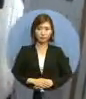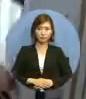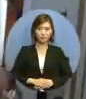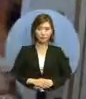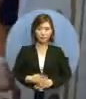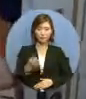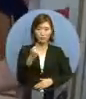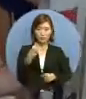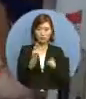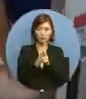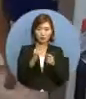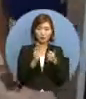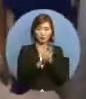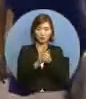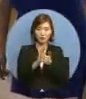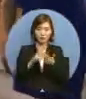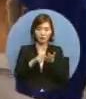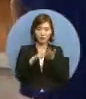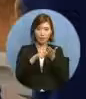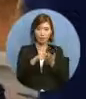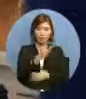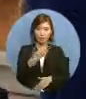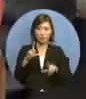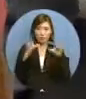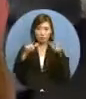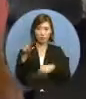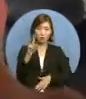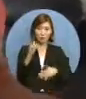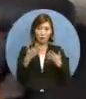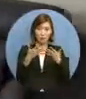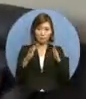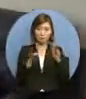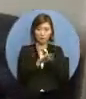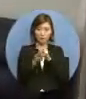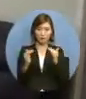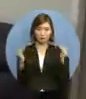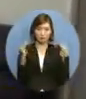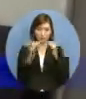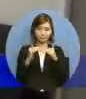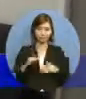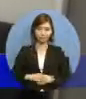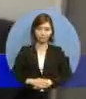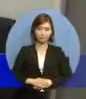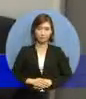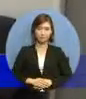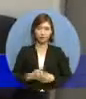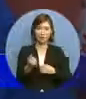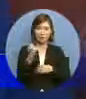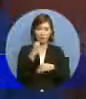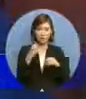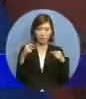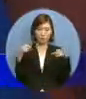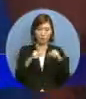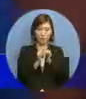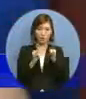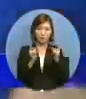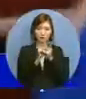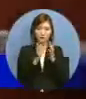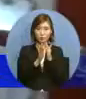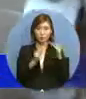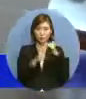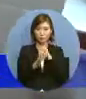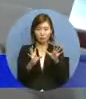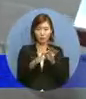에너지 클리닉 서비스 를 신청한 강동구의 한 아파트 가정집 입니다 에너지 컨설턴트가 직접 방문에